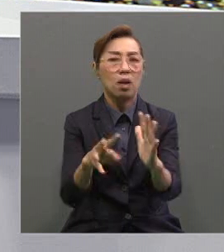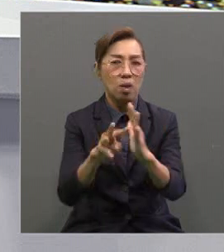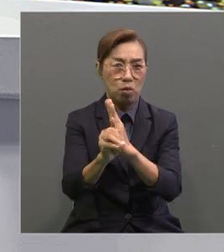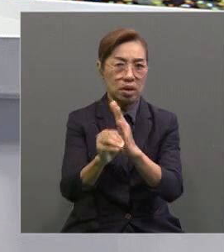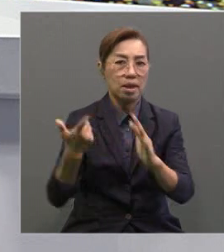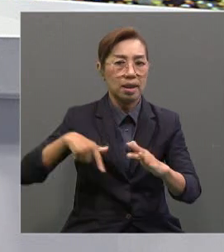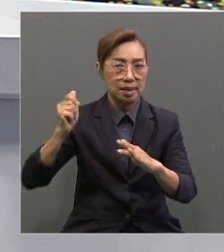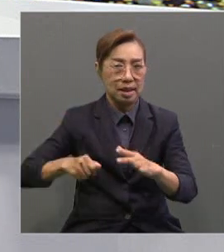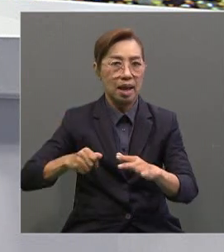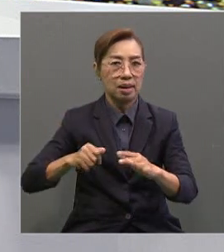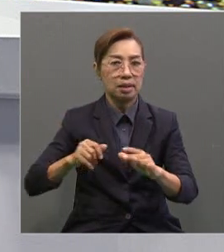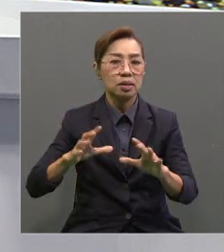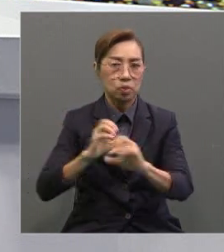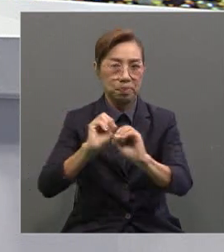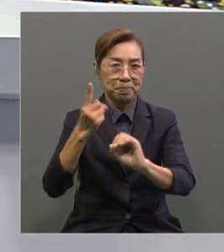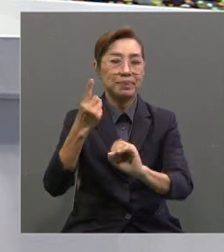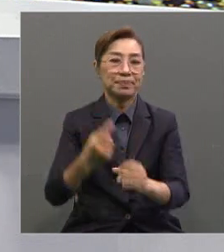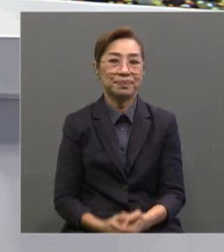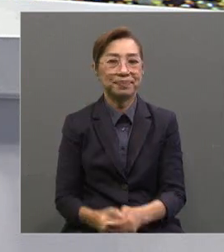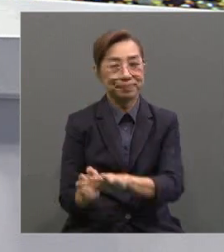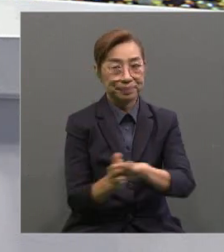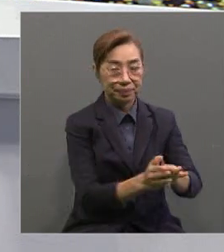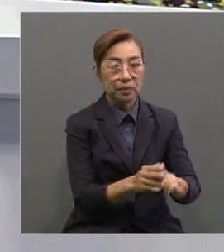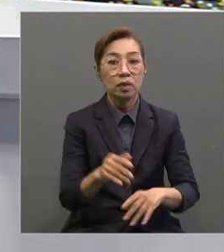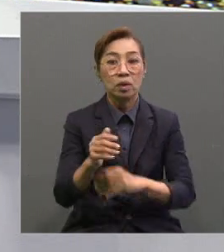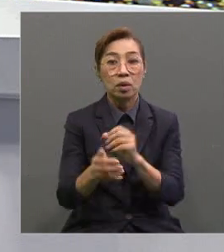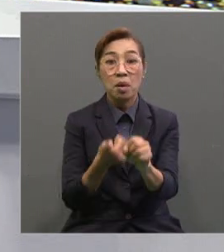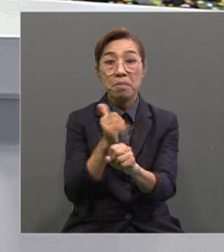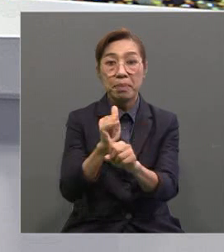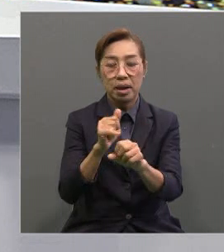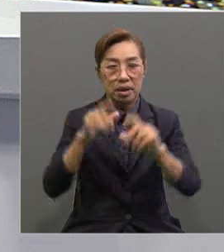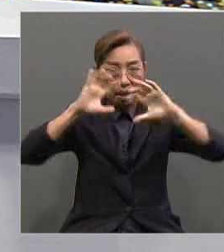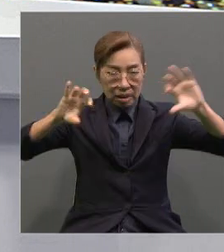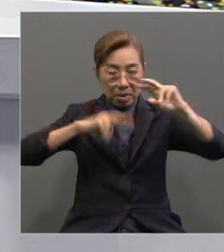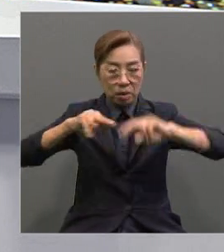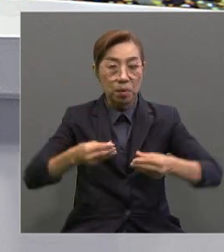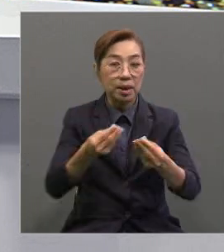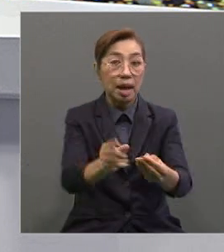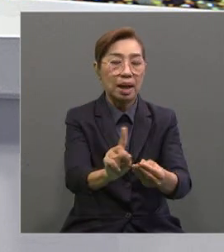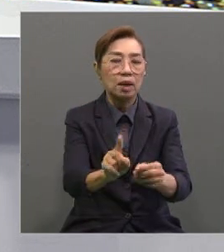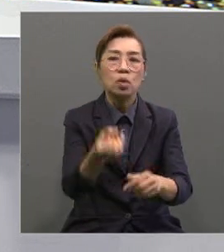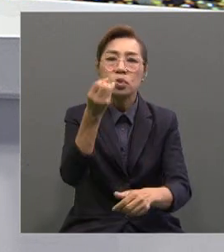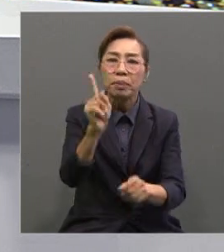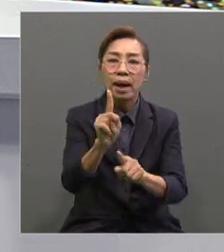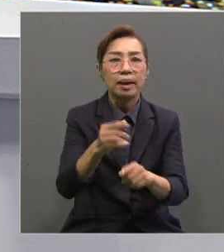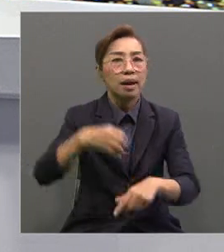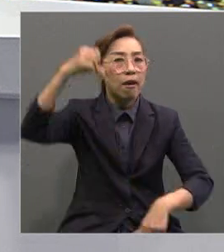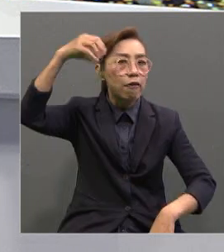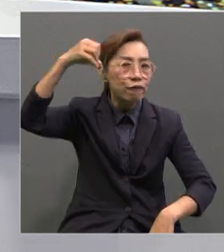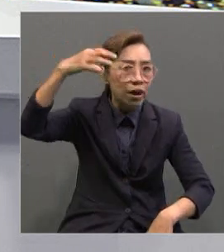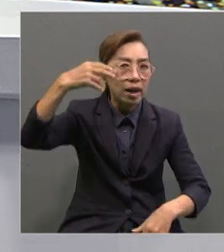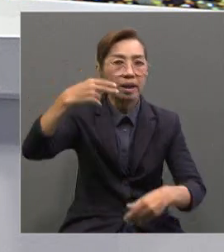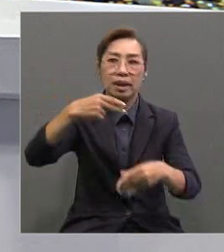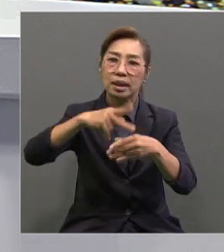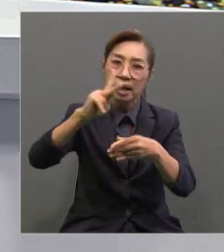ไปดูเรื่องราวดีๆเกี่ยวกับเรื่องของของขวัญปีใหม่ที่รัฐบาลจะมอบให้กับพี่น้องประชาชนส่วนใหญ่ก็จะเป็นเรื่องของการลดค่าครองชีพให้กับพี่น้องประชาชน